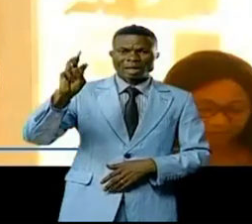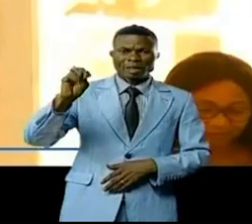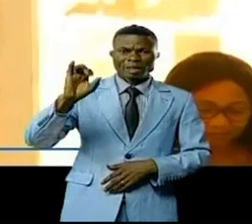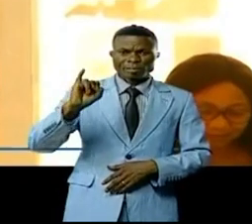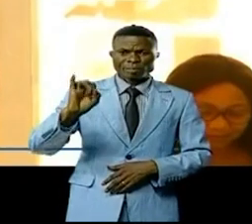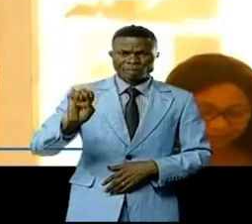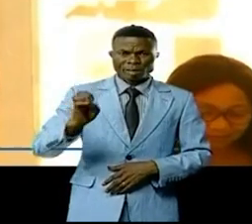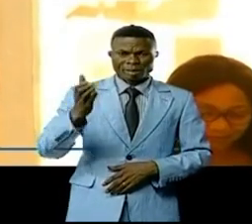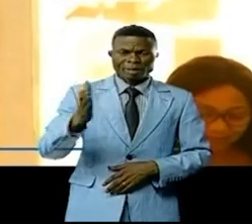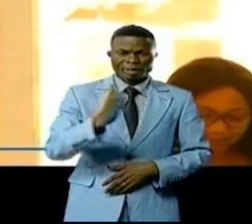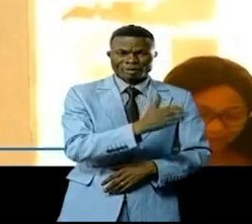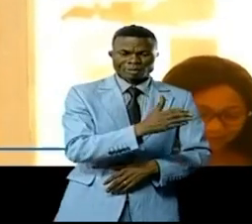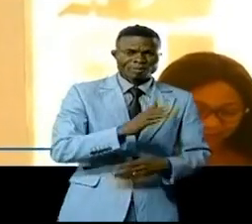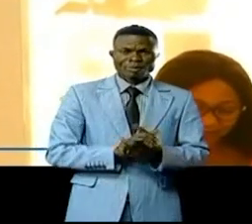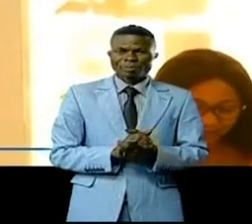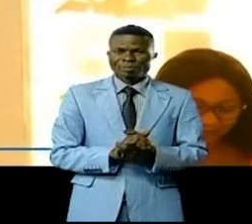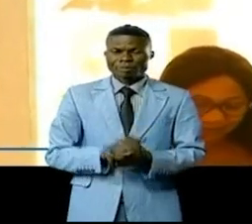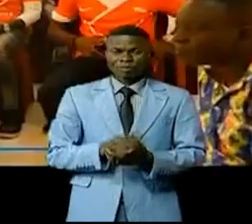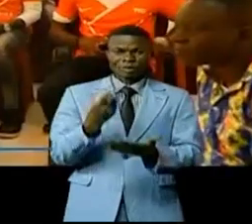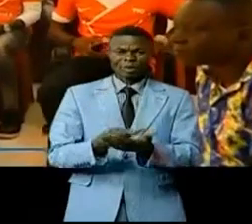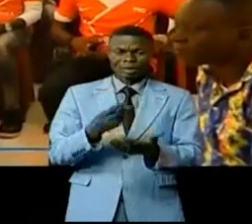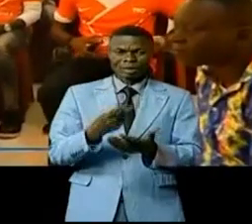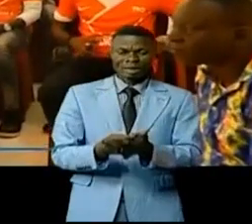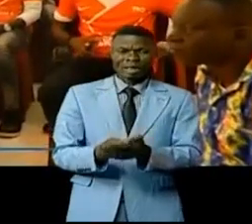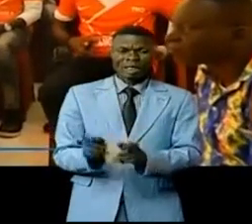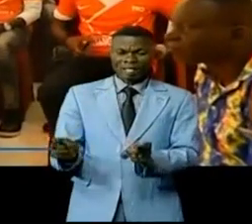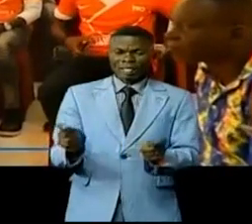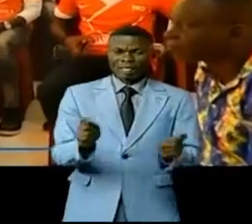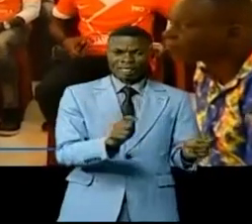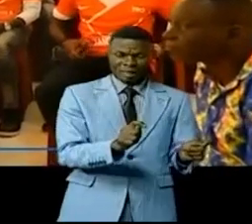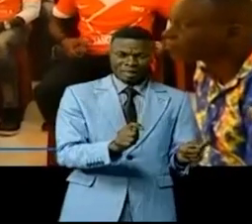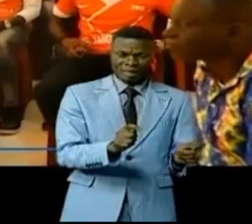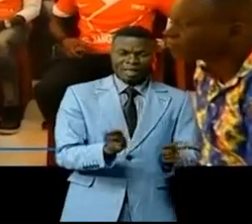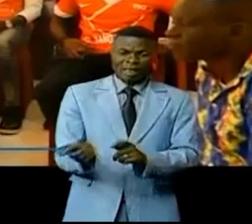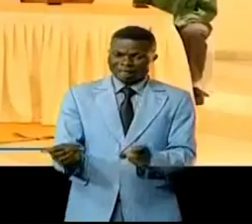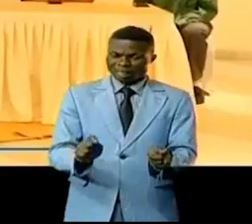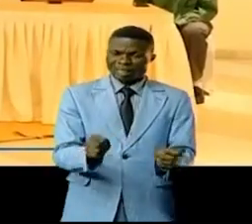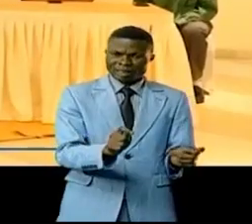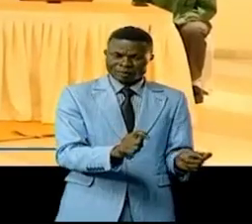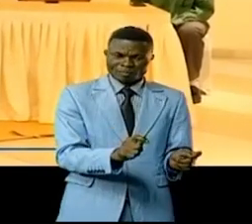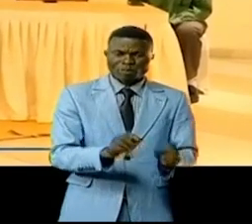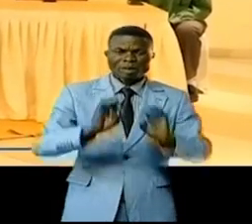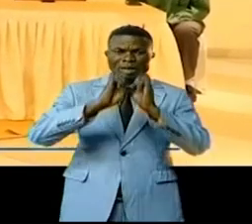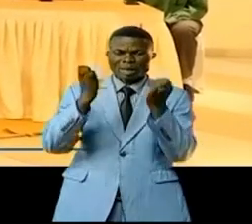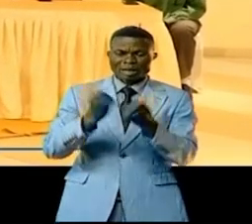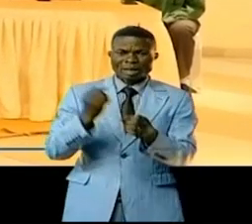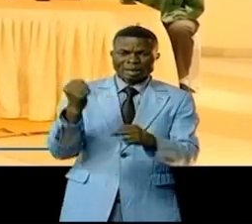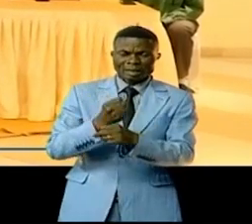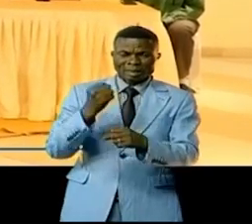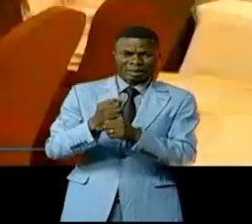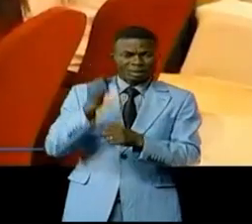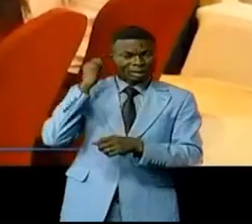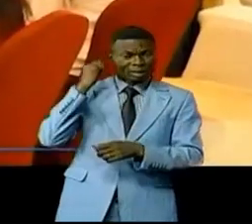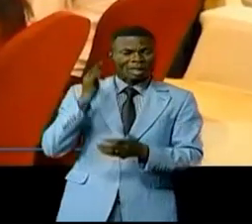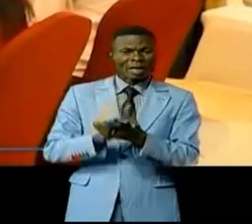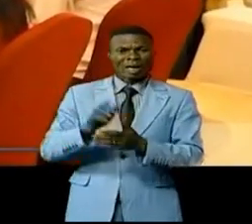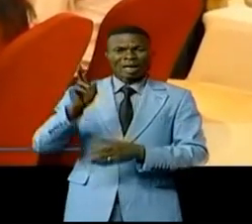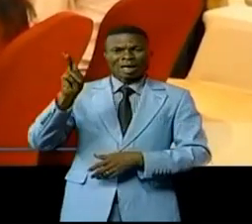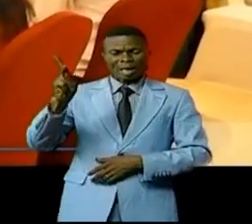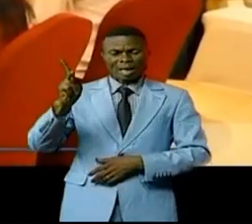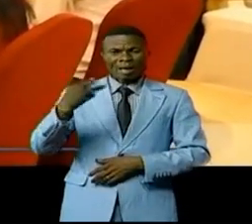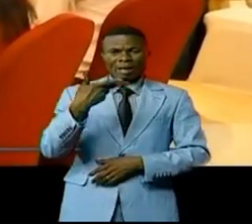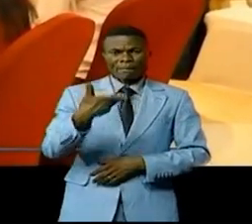Muteba, le nouvel homme fort du football club Tanganyika, qui a été porté à la tête de ce club volant à l'entente urbaine de football de Kalemie ce